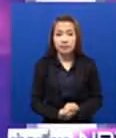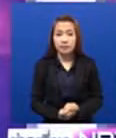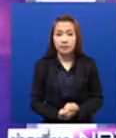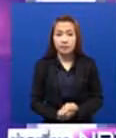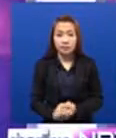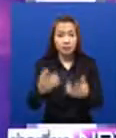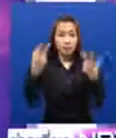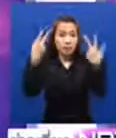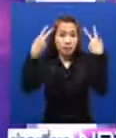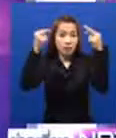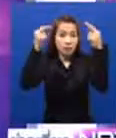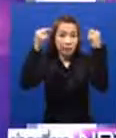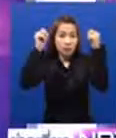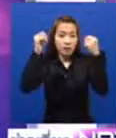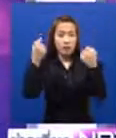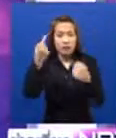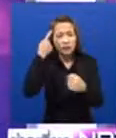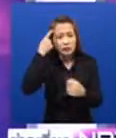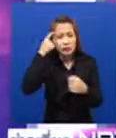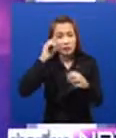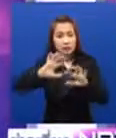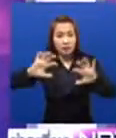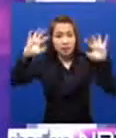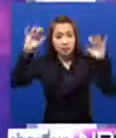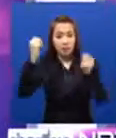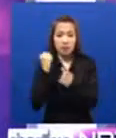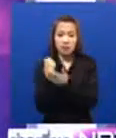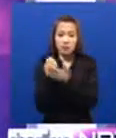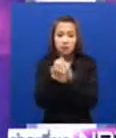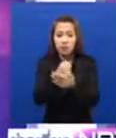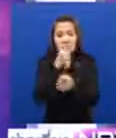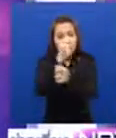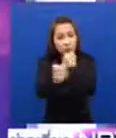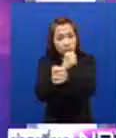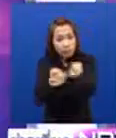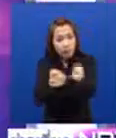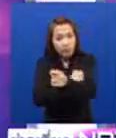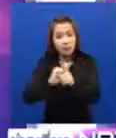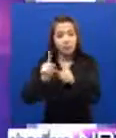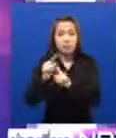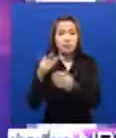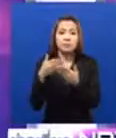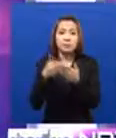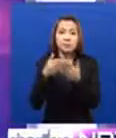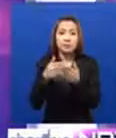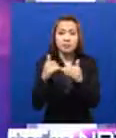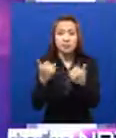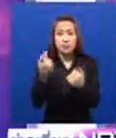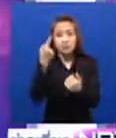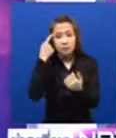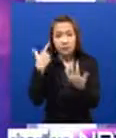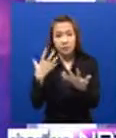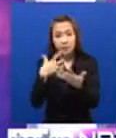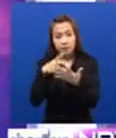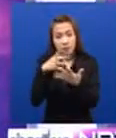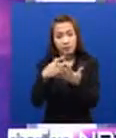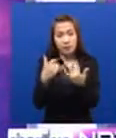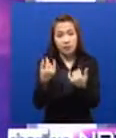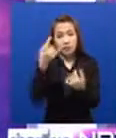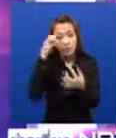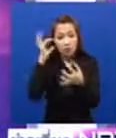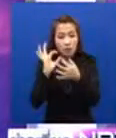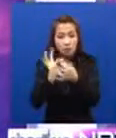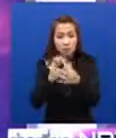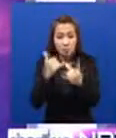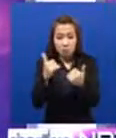นายกรัฐมนตรียืนยันนะคะว่ารัฐบาลเร่งช่วยเหลือแรงงานประมงที่ถูกหลอกไปทำงานทุกพื้นที่ค่ะขอสื่ออย่าเร่งนำเสนอข่าวเพราะว่าอา